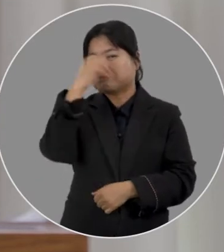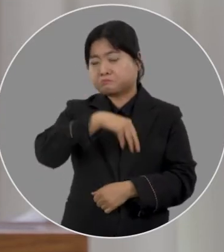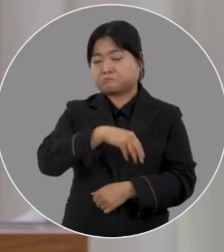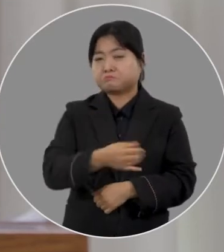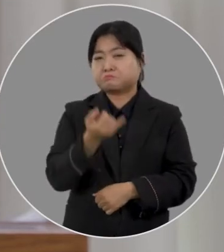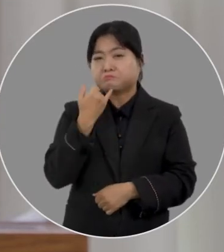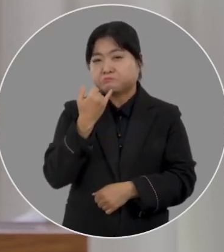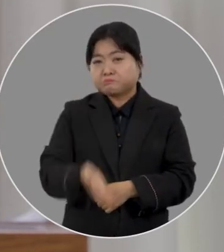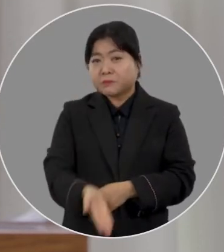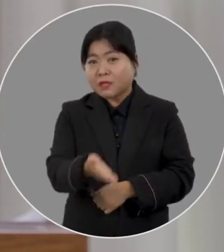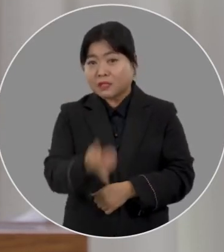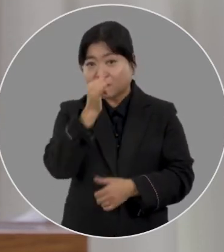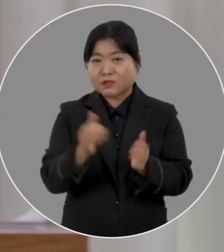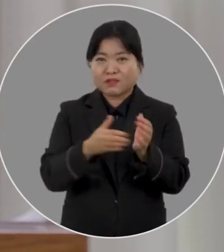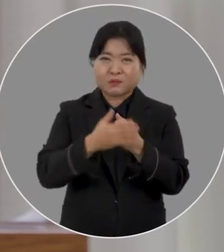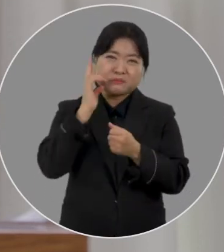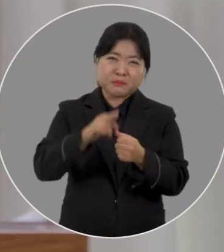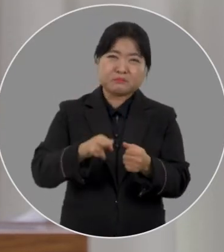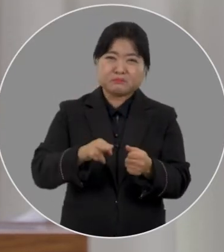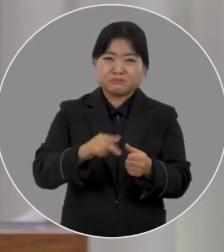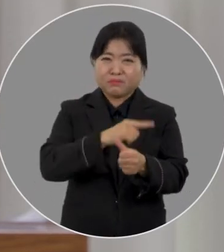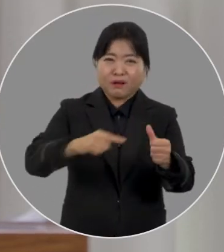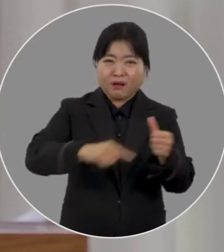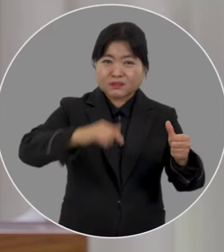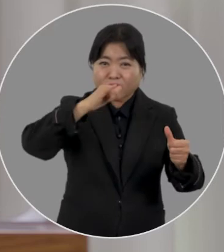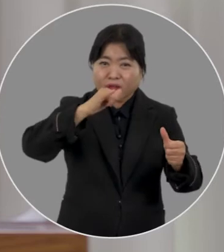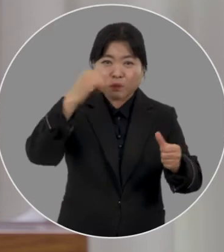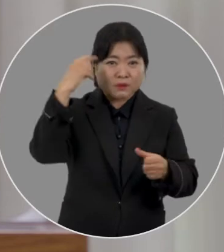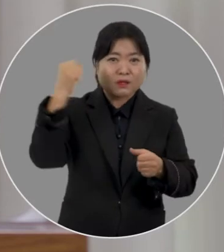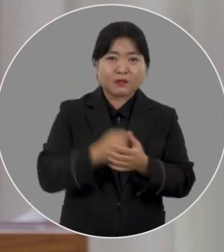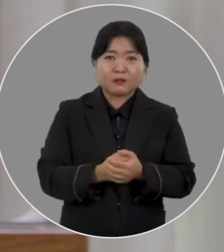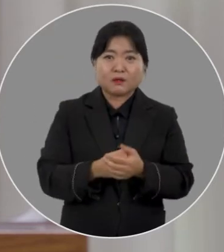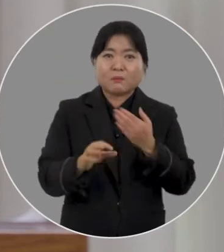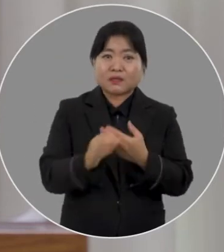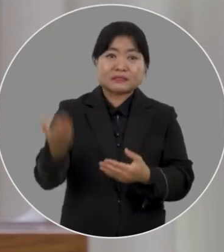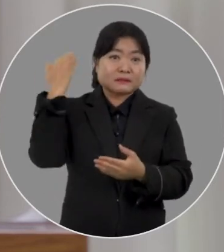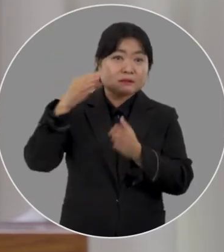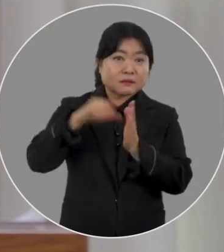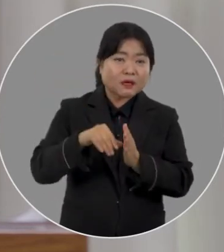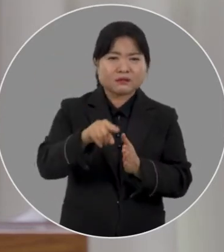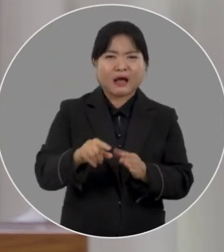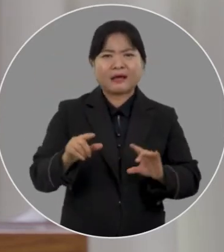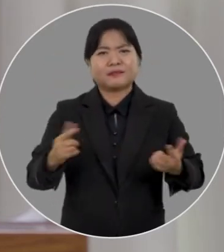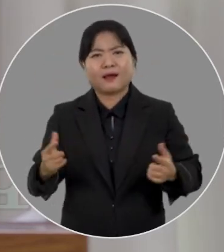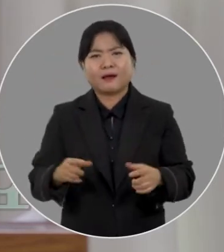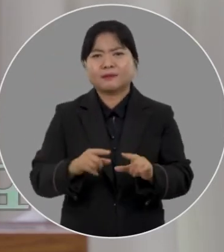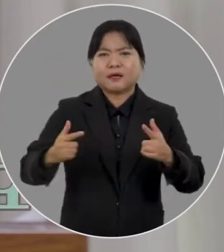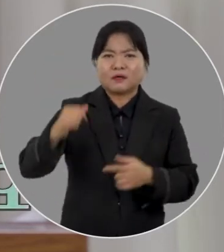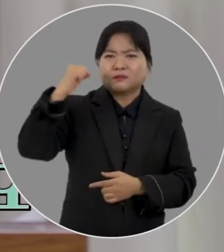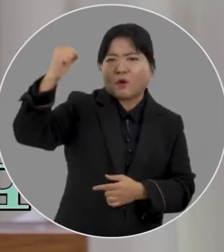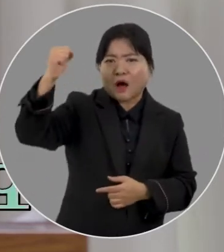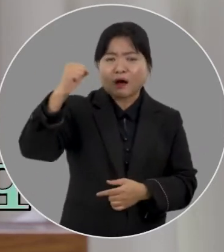때문에 이 극단적인 이런 비극이 가능하지 않았을까 하는 생각이 들어요. 근데 그럼 그 당시에 이건 아니다 하는 어떤